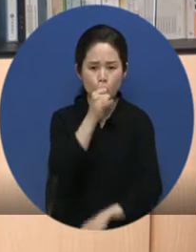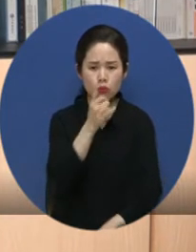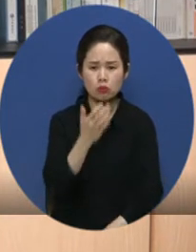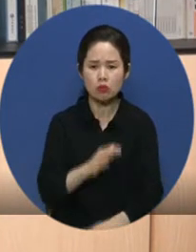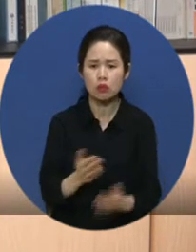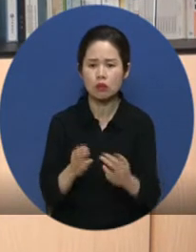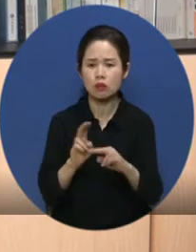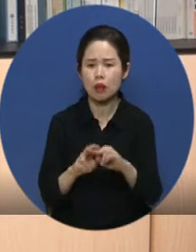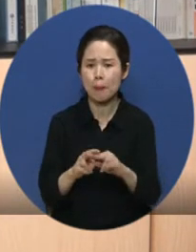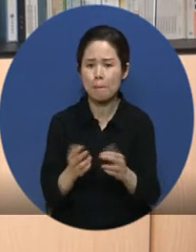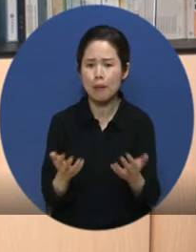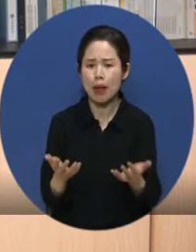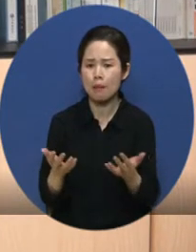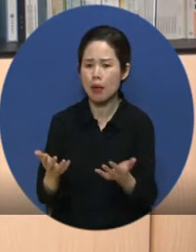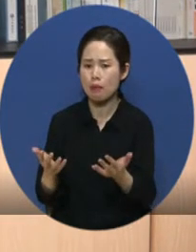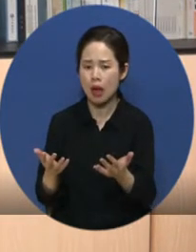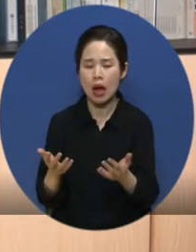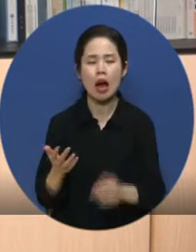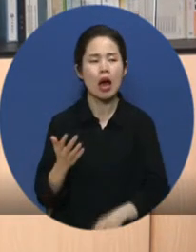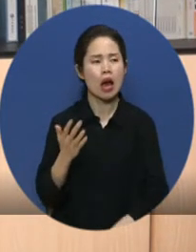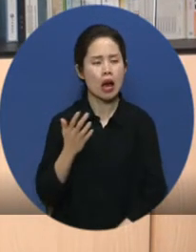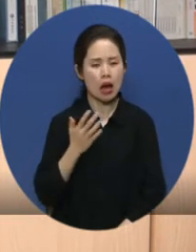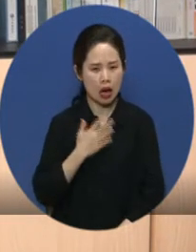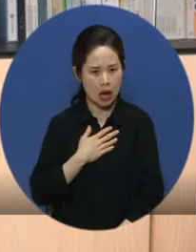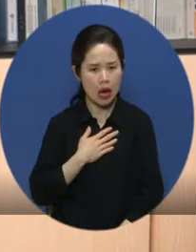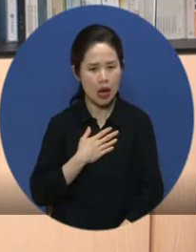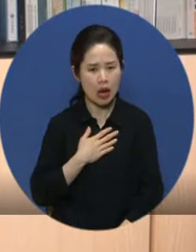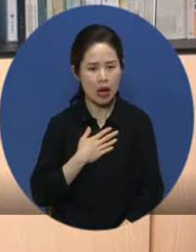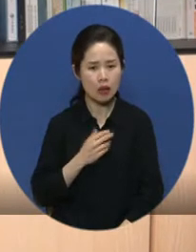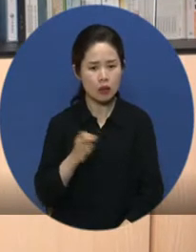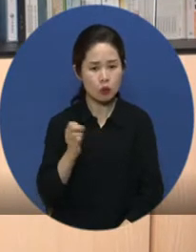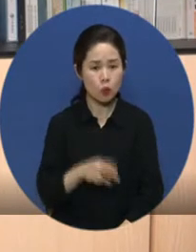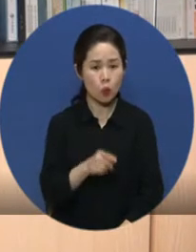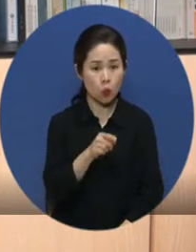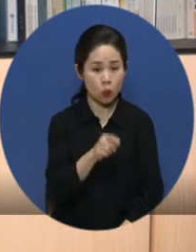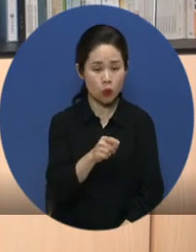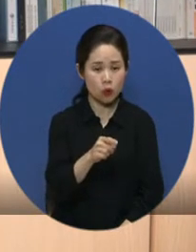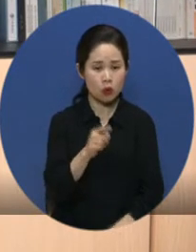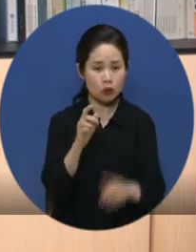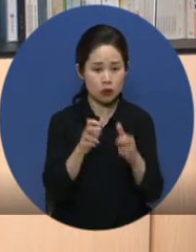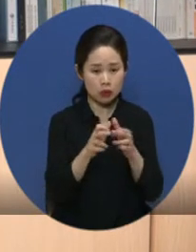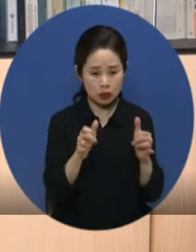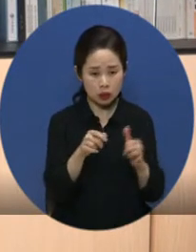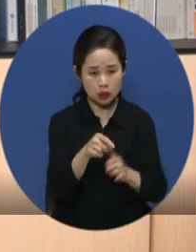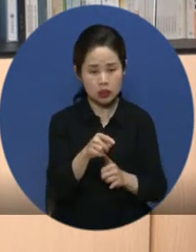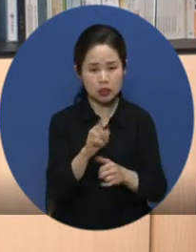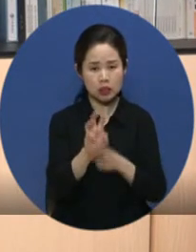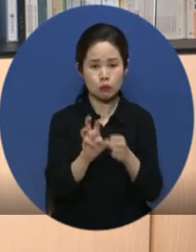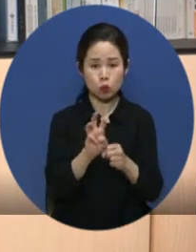일자리가 부족하다는 사실을 알고 또한 이분들이 30년 전에는